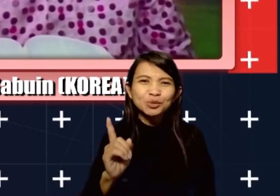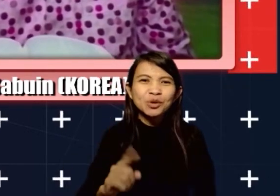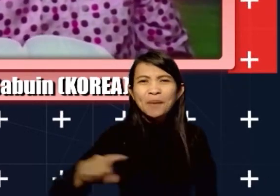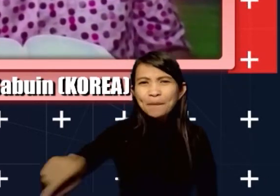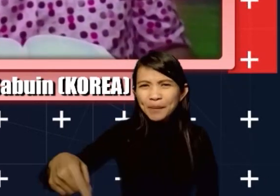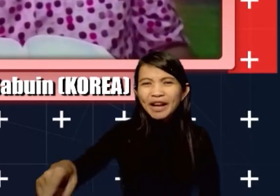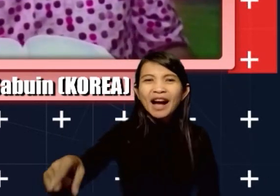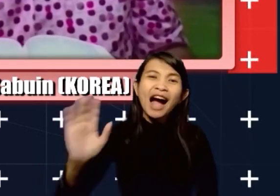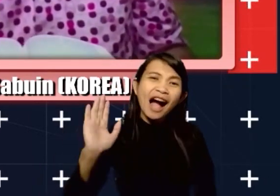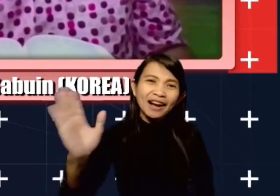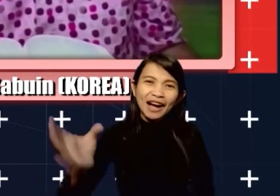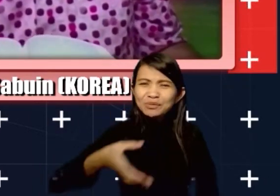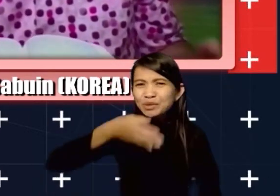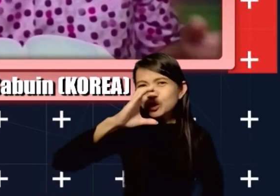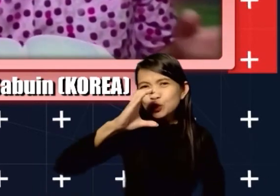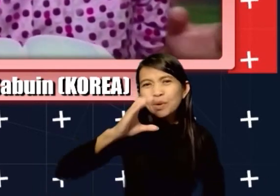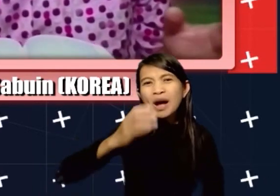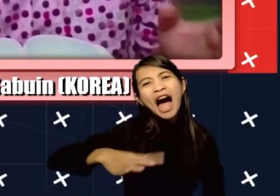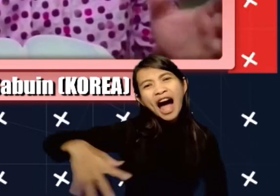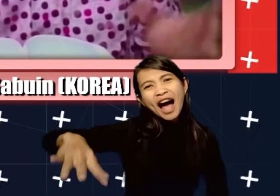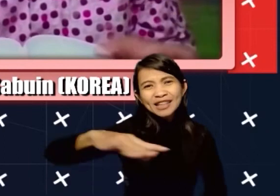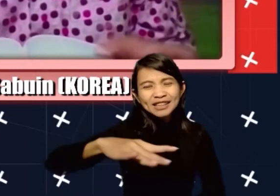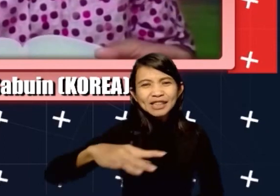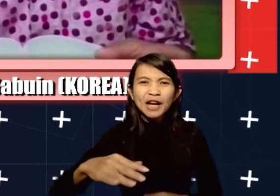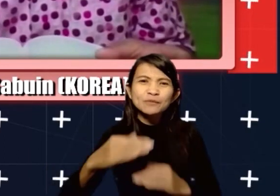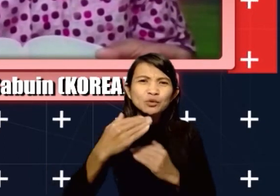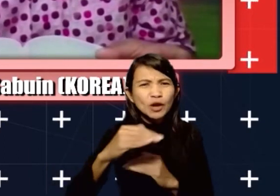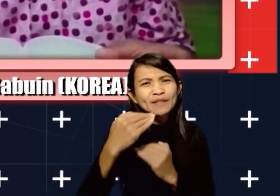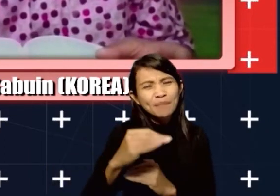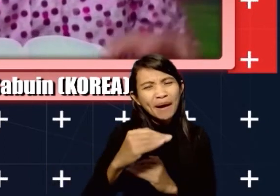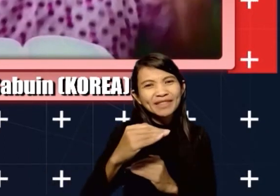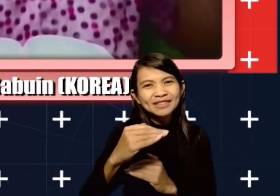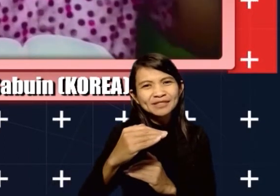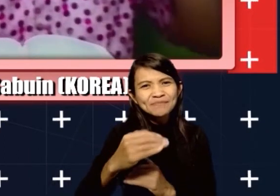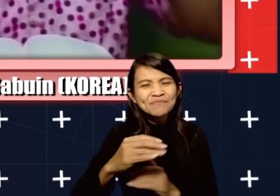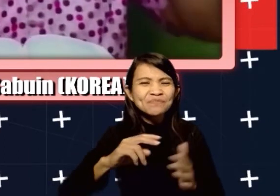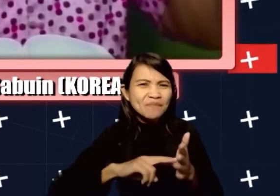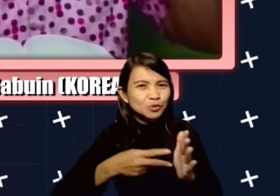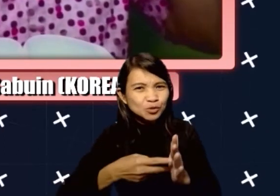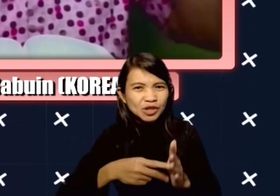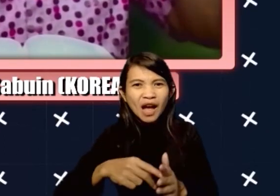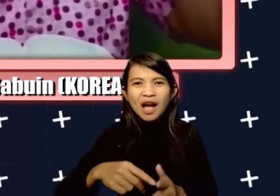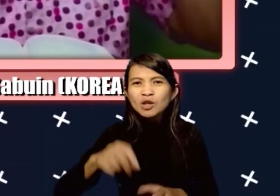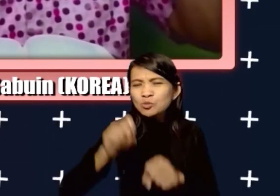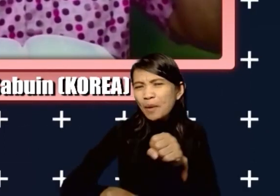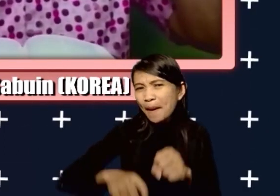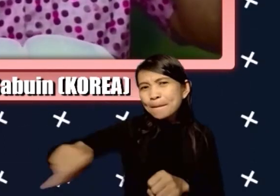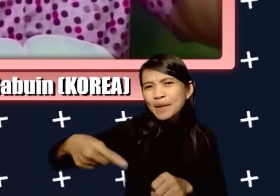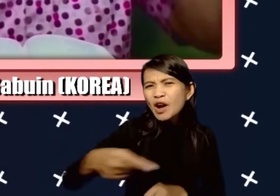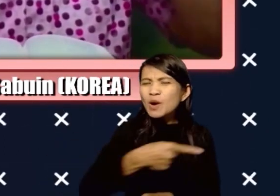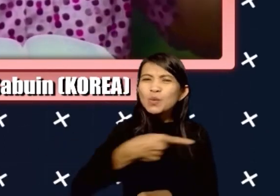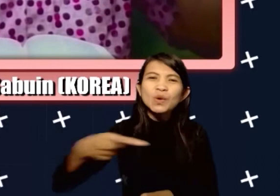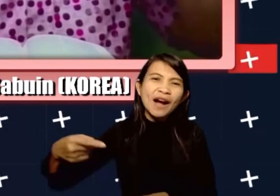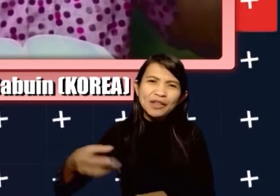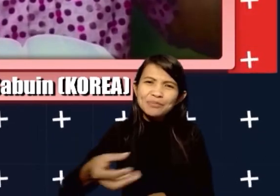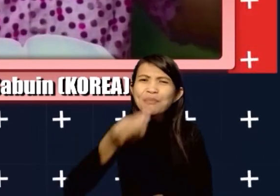terbatas, dengan maksud supaya mereka kekurangan makanan dan minuman. Jadi sudah dinubuatkan oleh karena orang Israel melawan